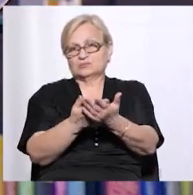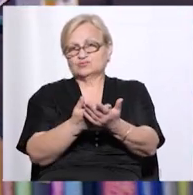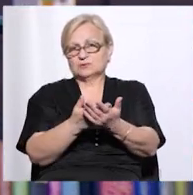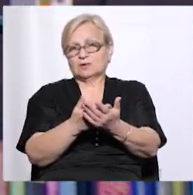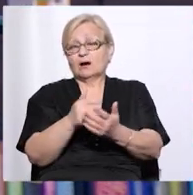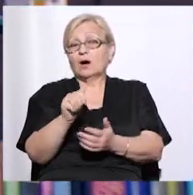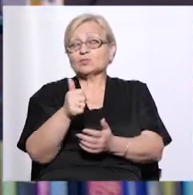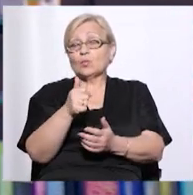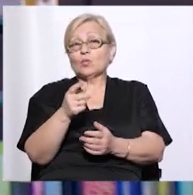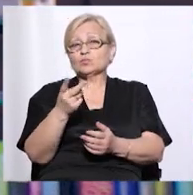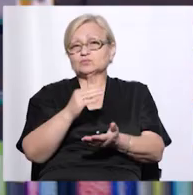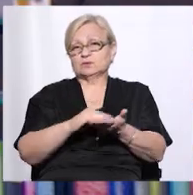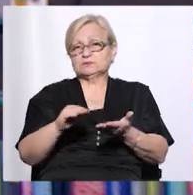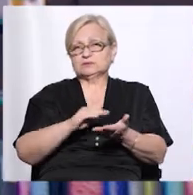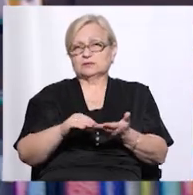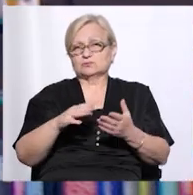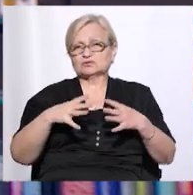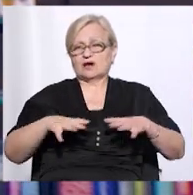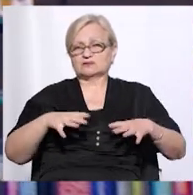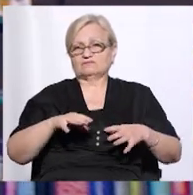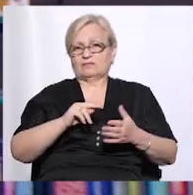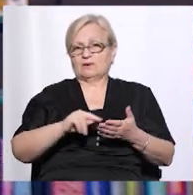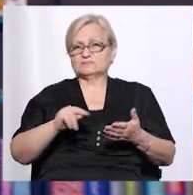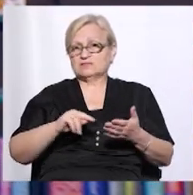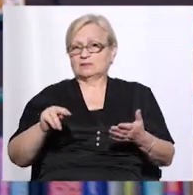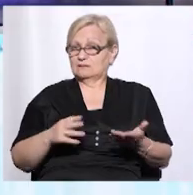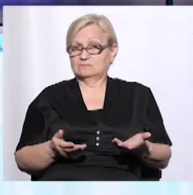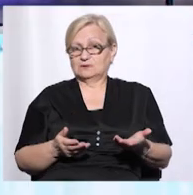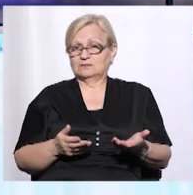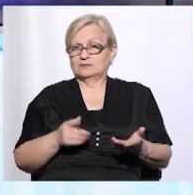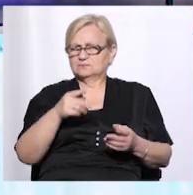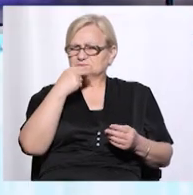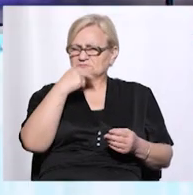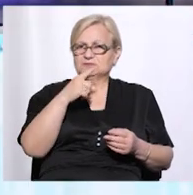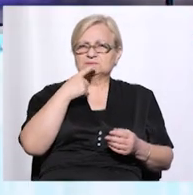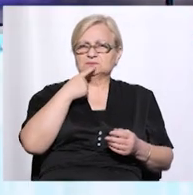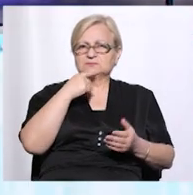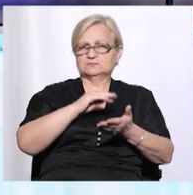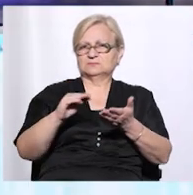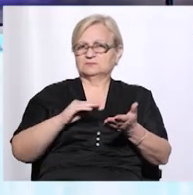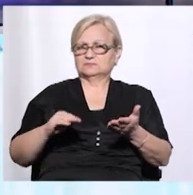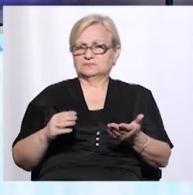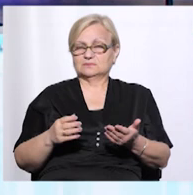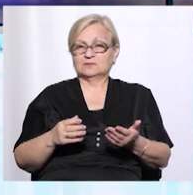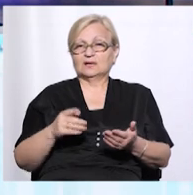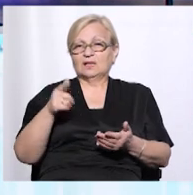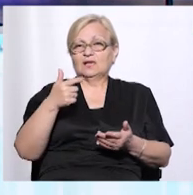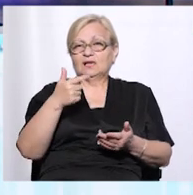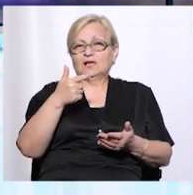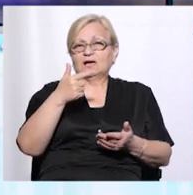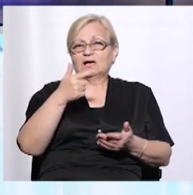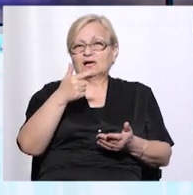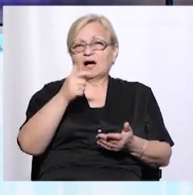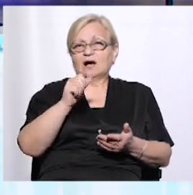უნდა წეროს ქართველმა მწერალმა. და აი სამწუხაროდ კონსტანტინე გამსახურდია, ჯერ კიდევ სრულად უწვერული